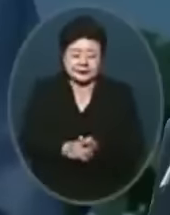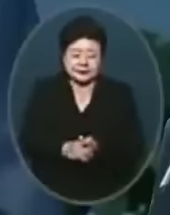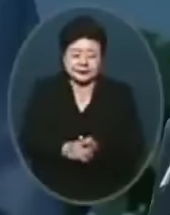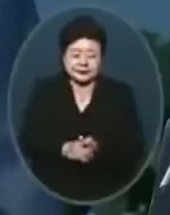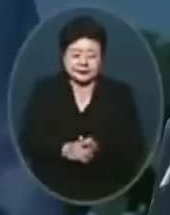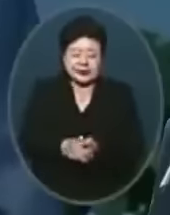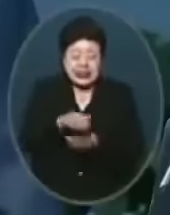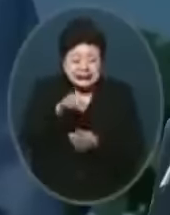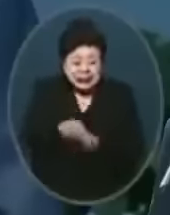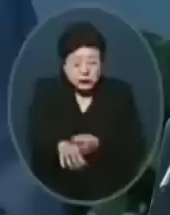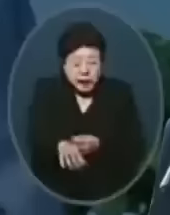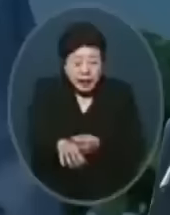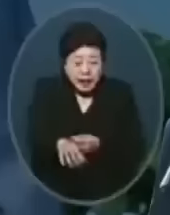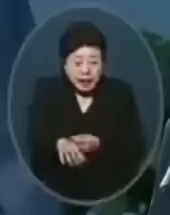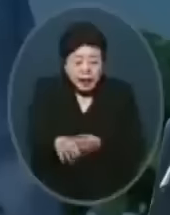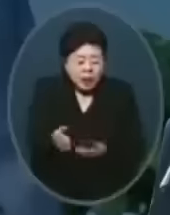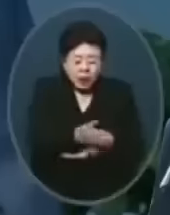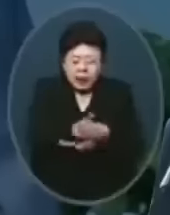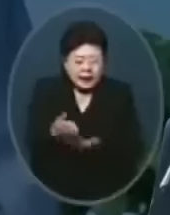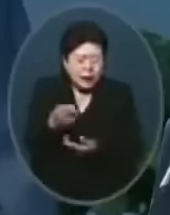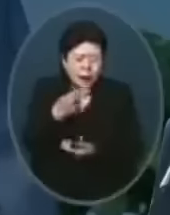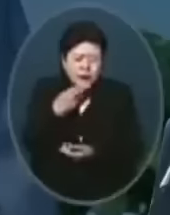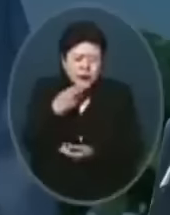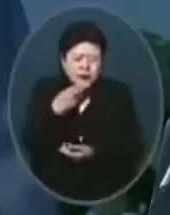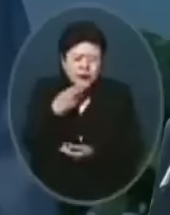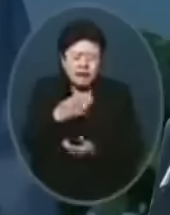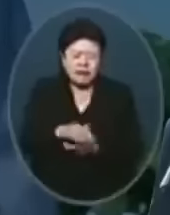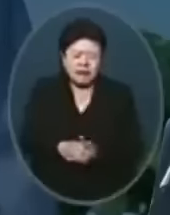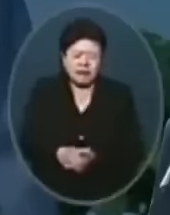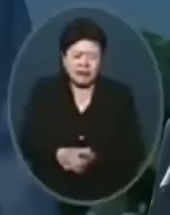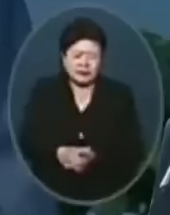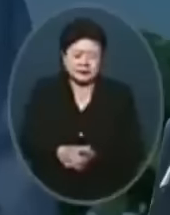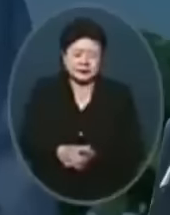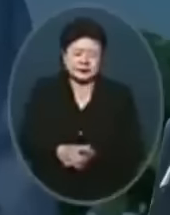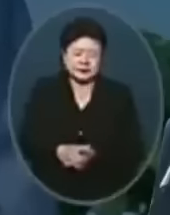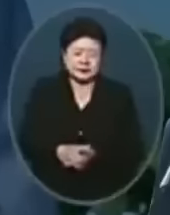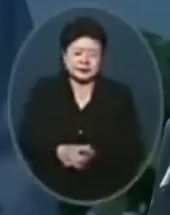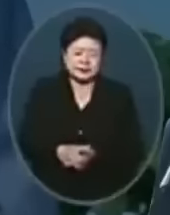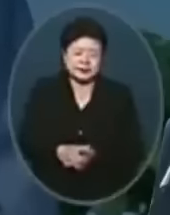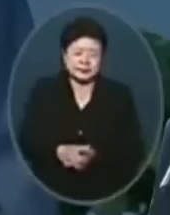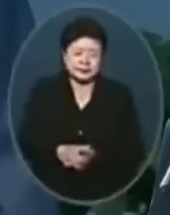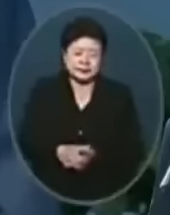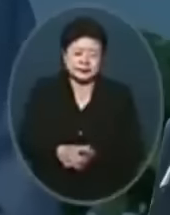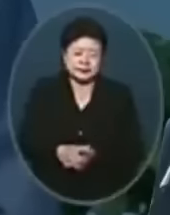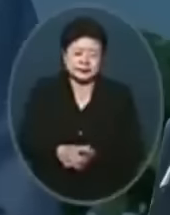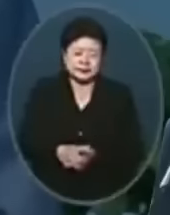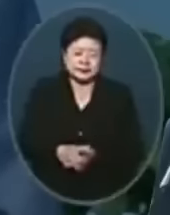어떤 장소에 매여서 예배드린 것이 아니라